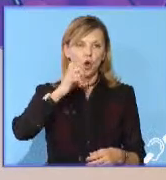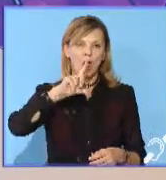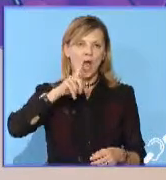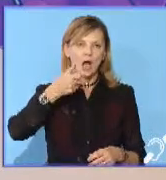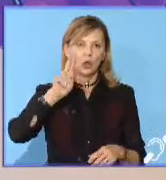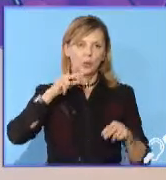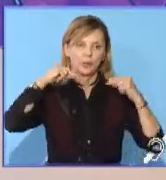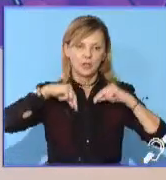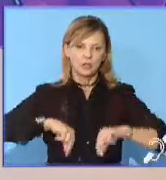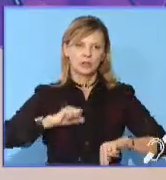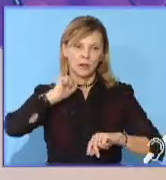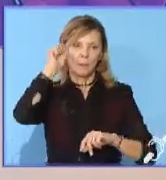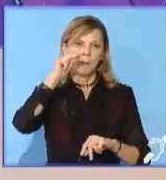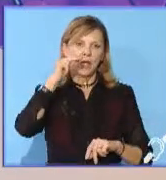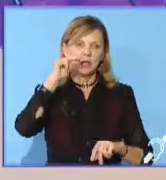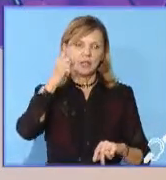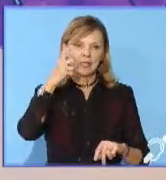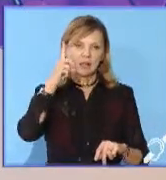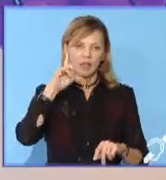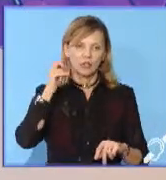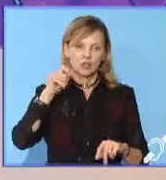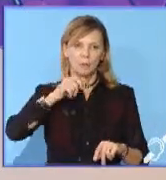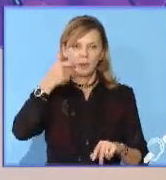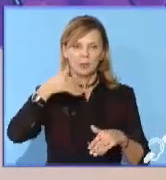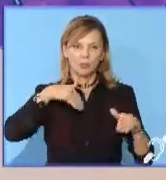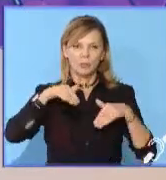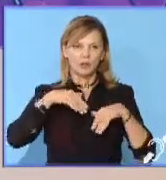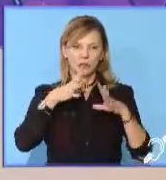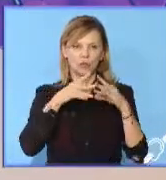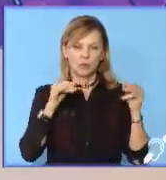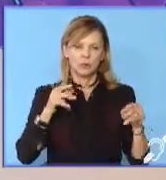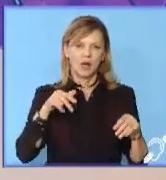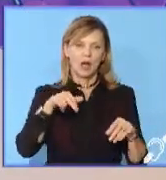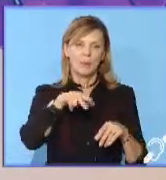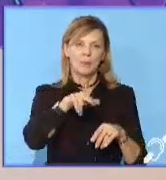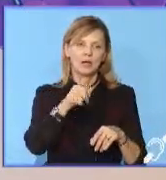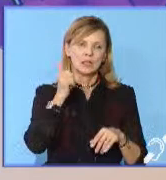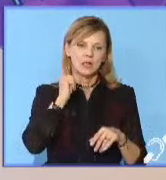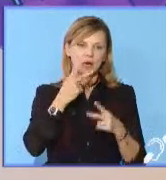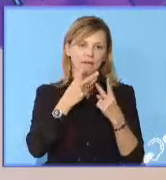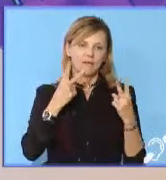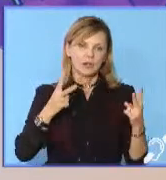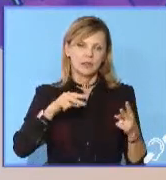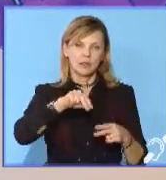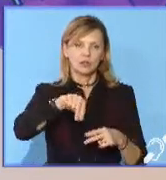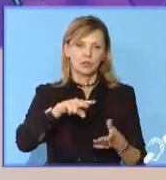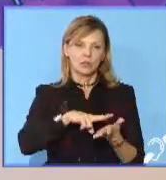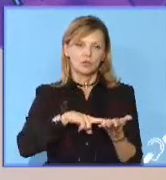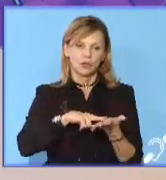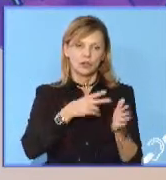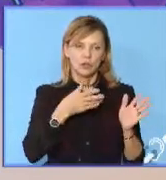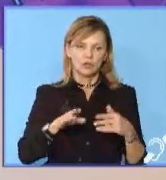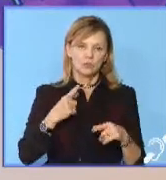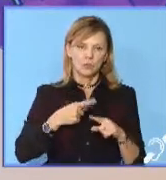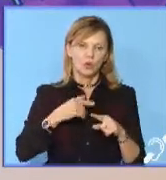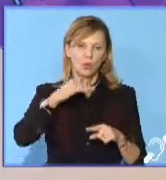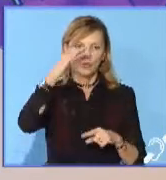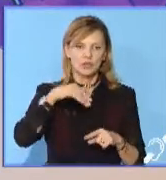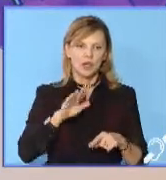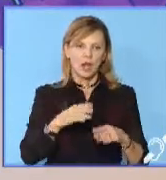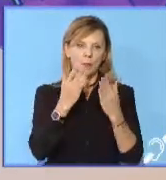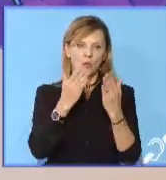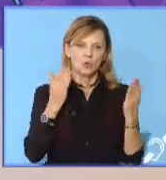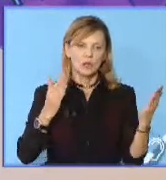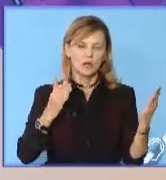Marcel Ciolacu, președintele PSD și premierul României, a mers ieri în județul Vâlcea. Șeful executivului și-a început ziua cu o vizită la Muzeul